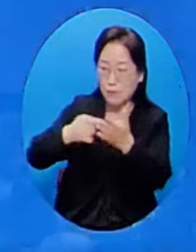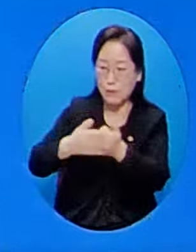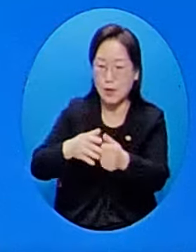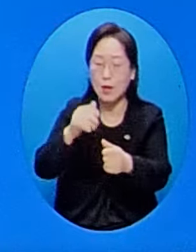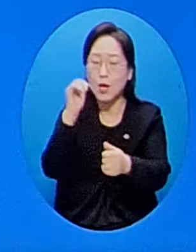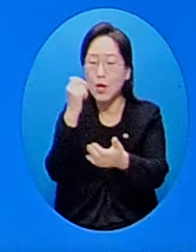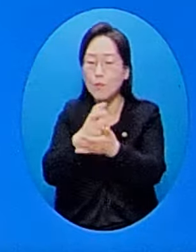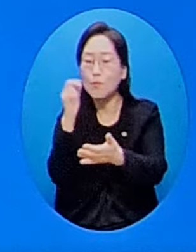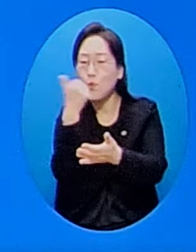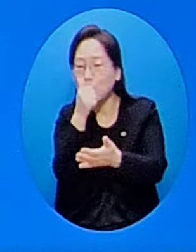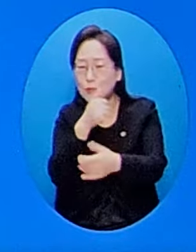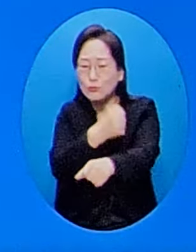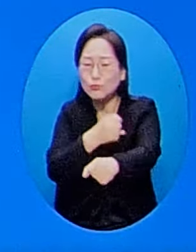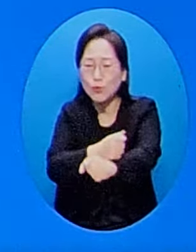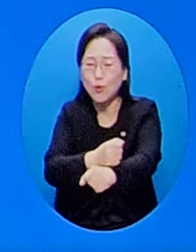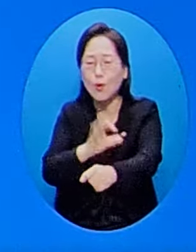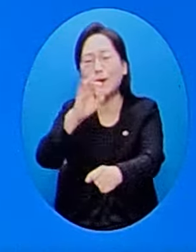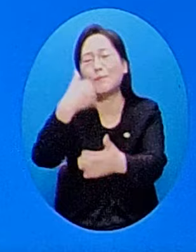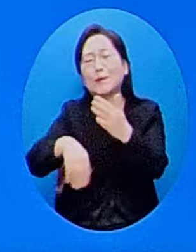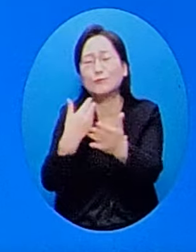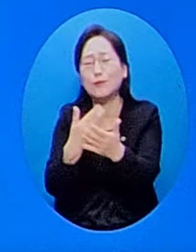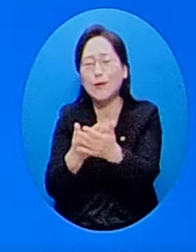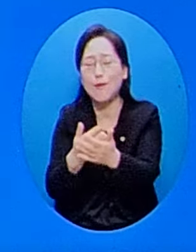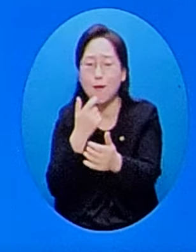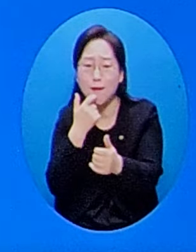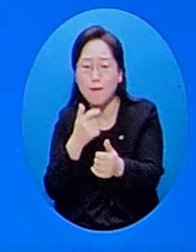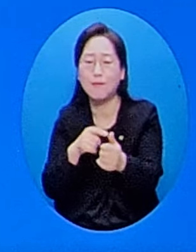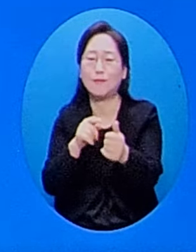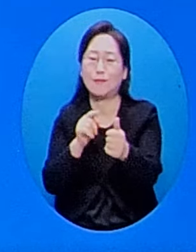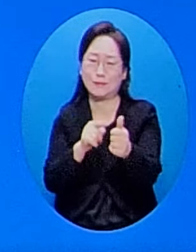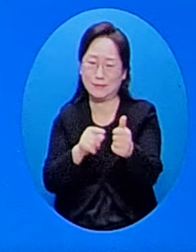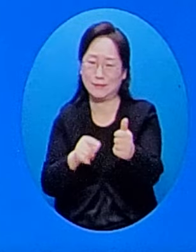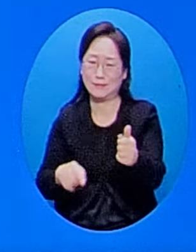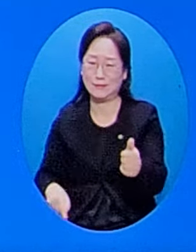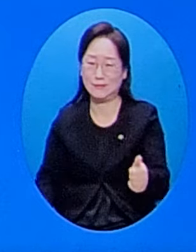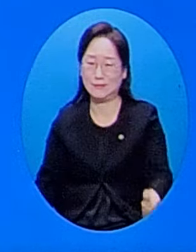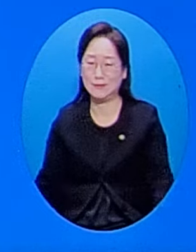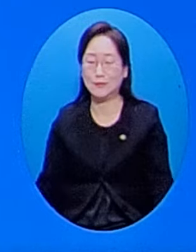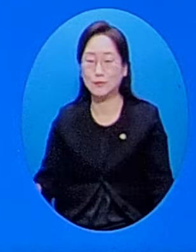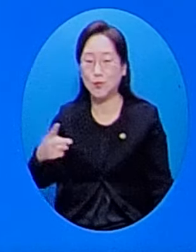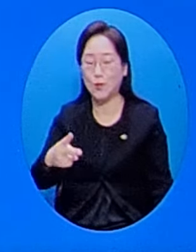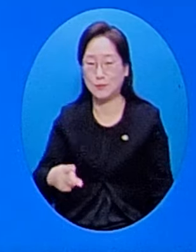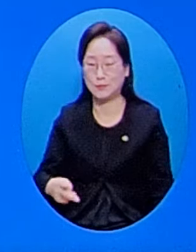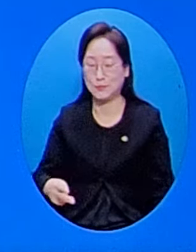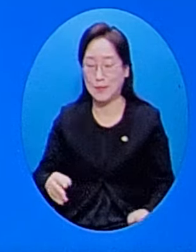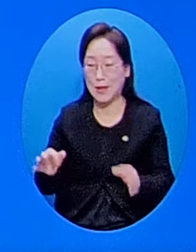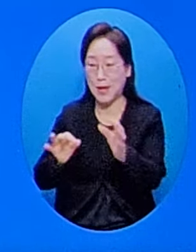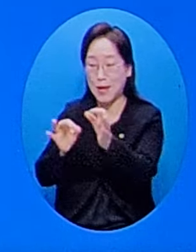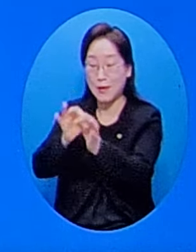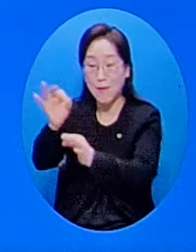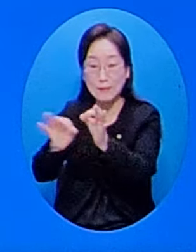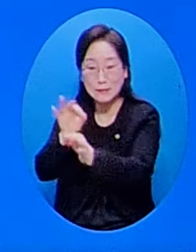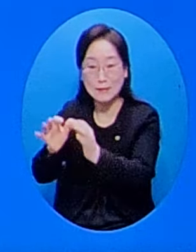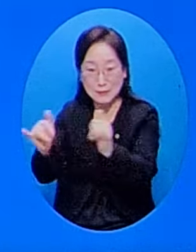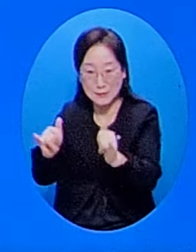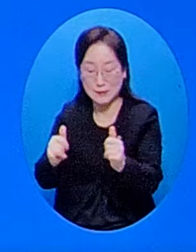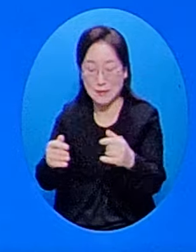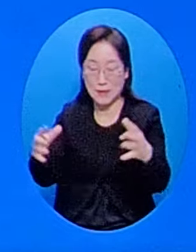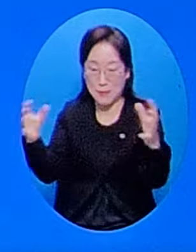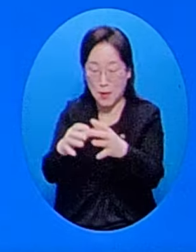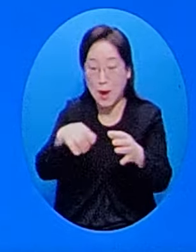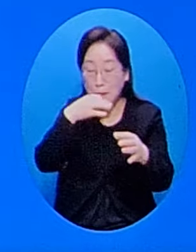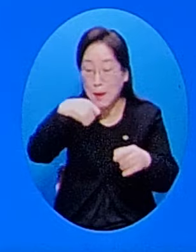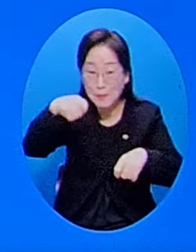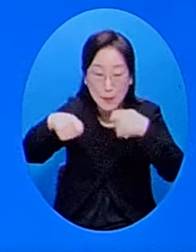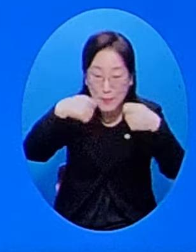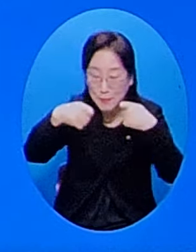수임료를 깎으려고 했습니다. 또 이런 재미있는 얘기가 있습니다. 경제인들이 모여서 밥을 먹는데 바깥